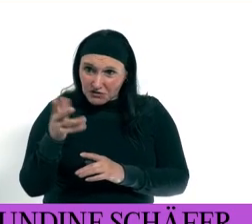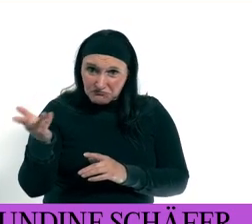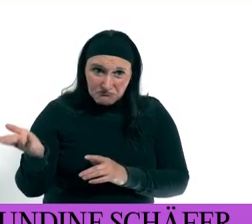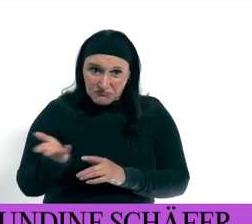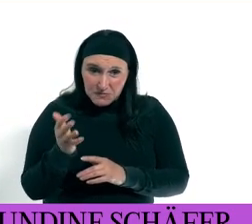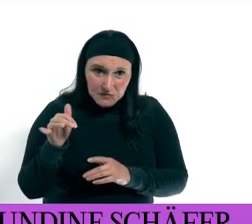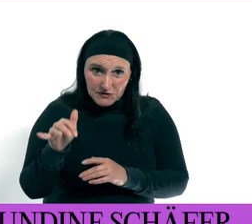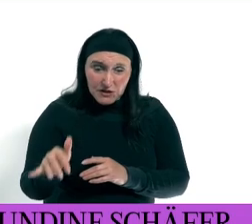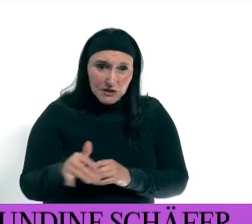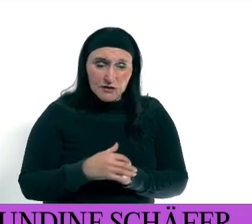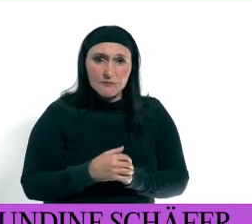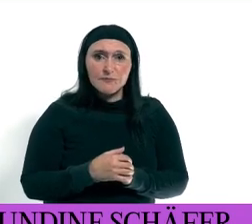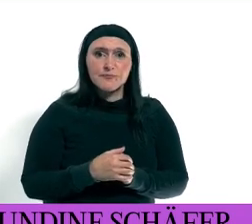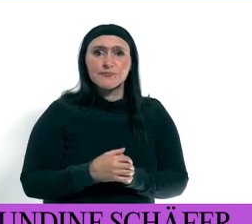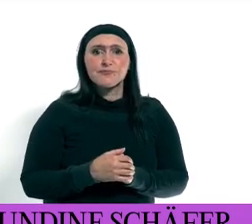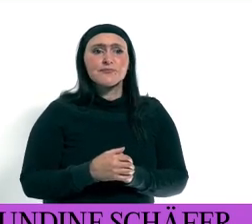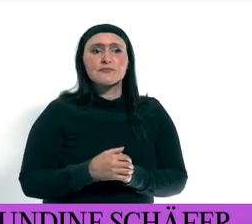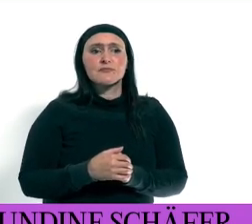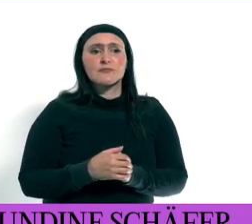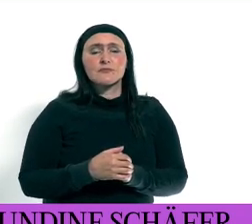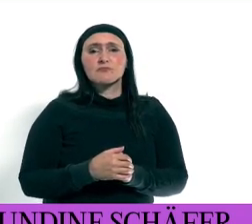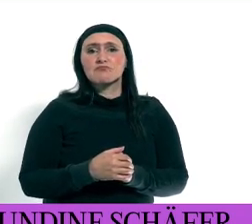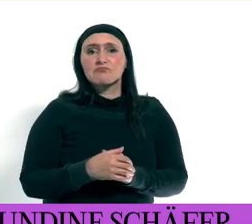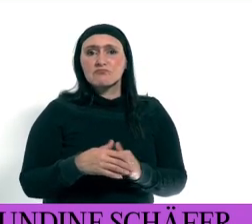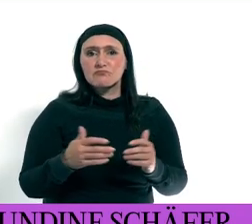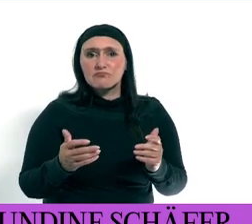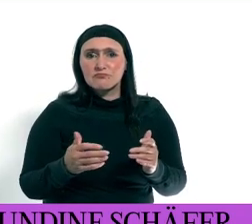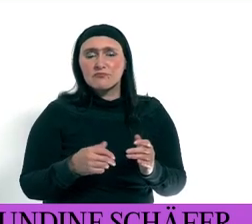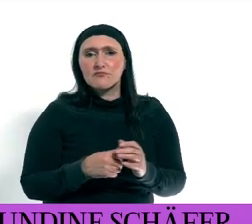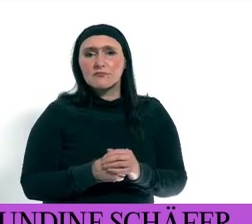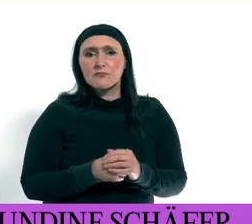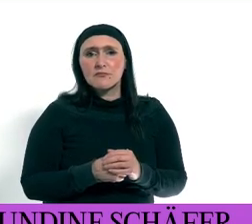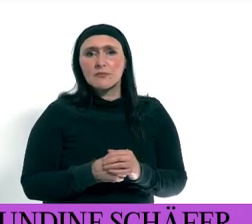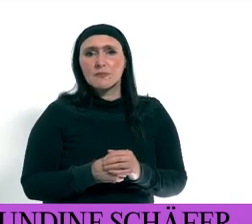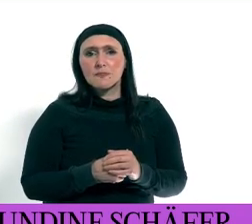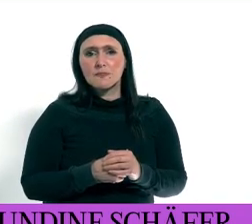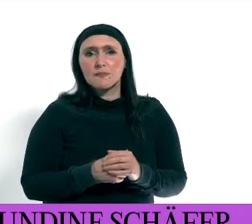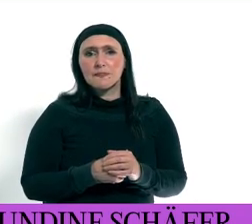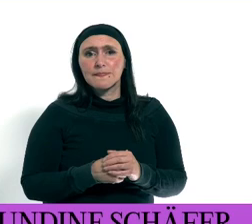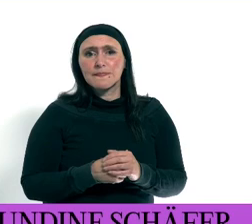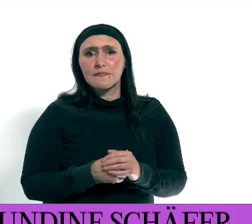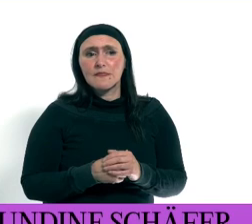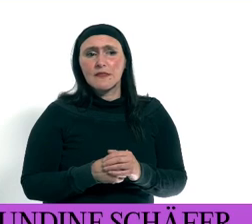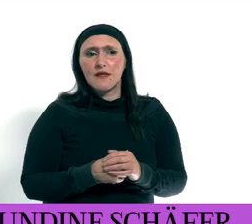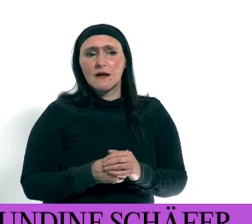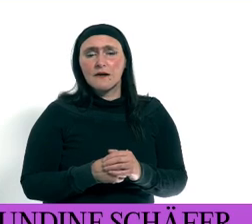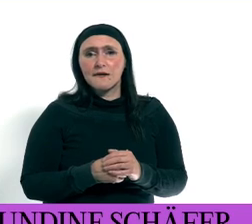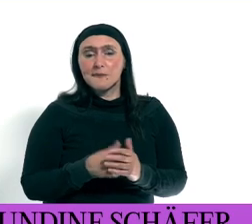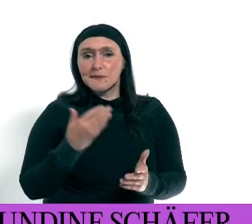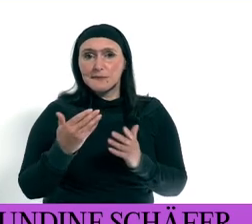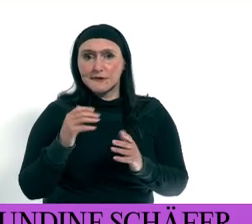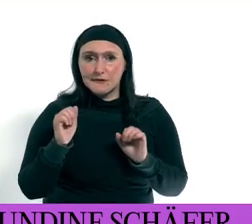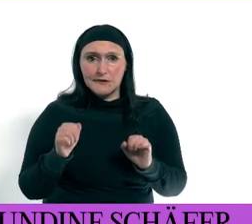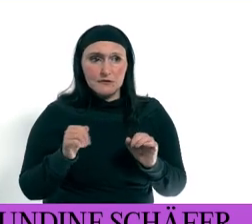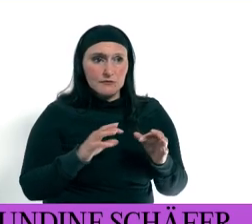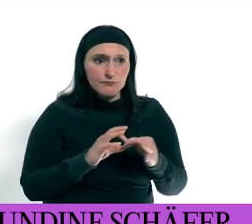we can close to this and with this rather. Keine Fragen gibt, dann können wir vielleicht. I want to thank. Zum